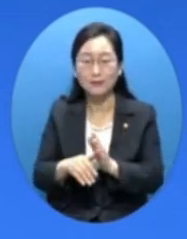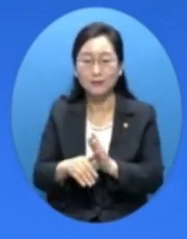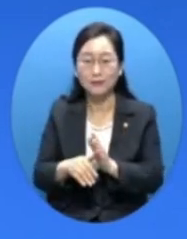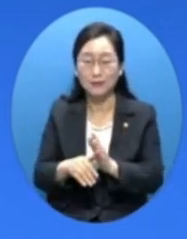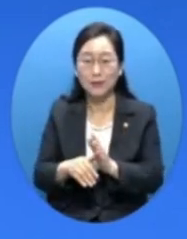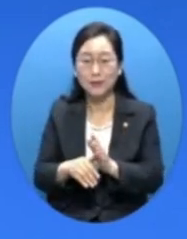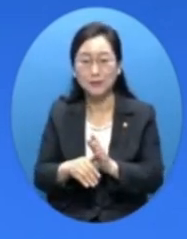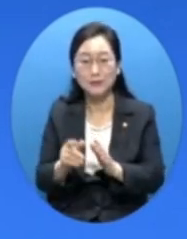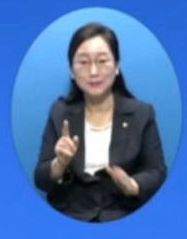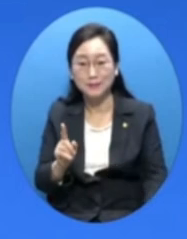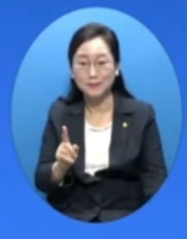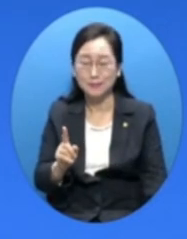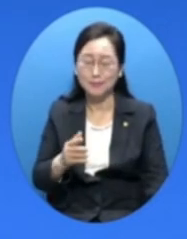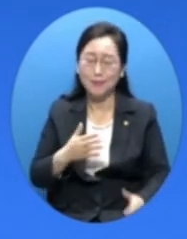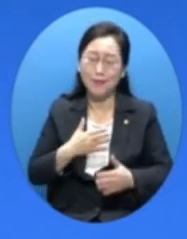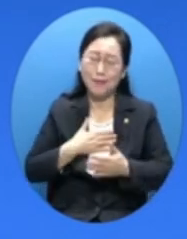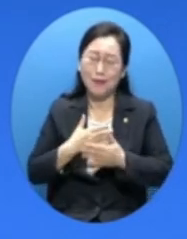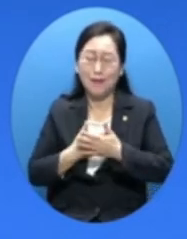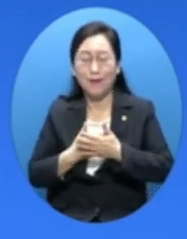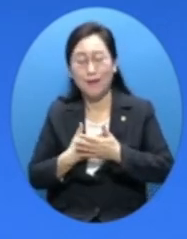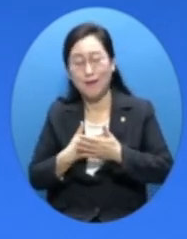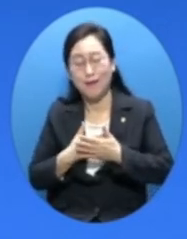저들이 설레는 마음으로